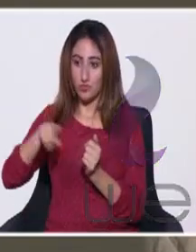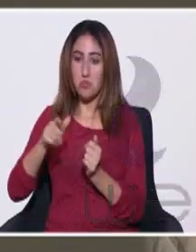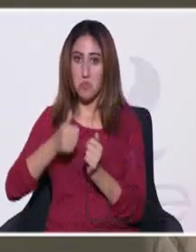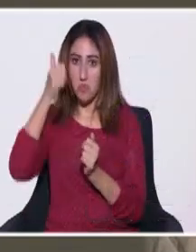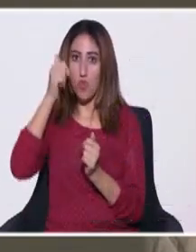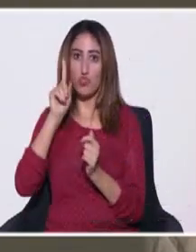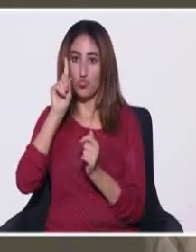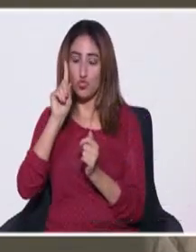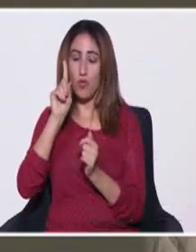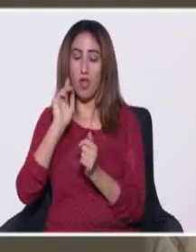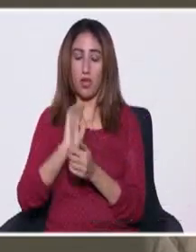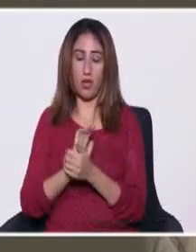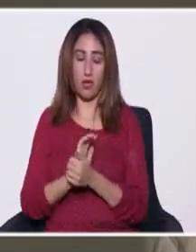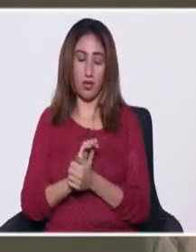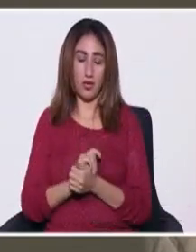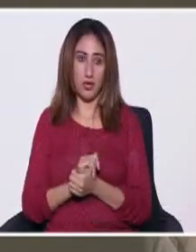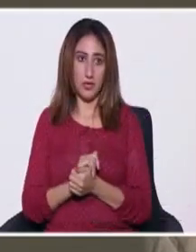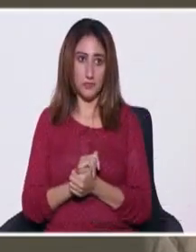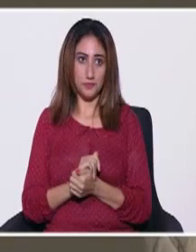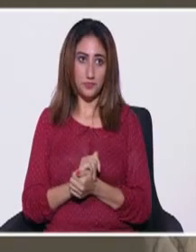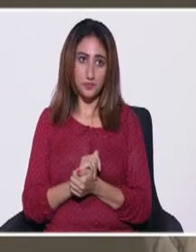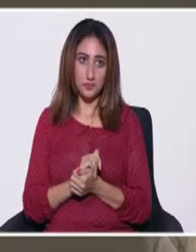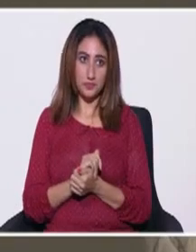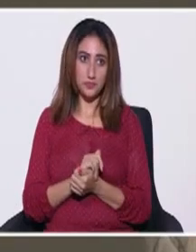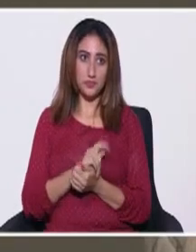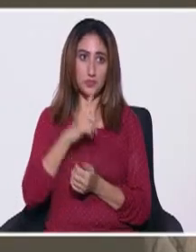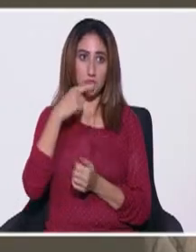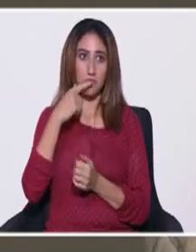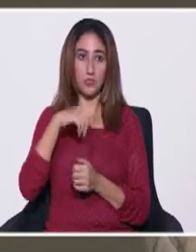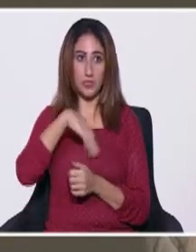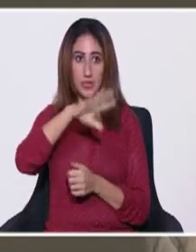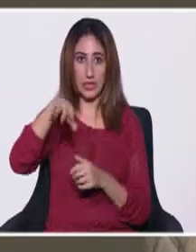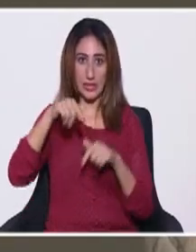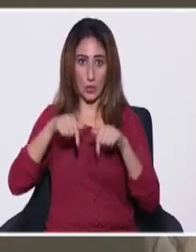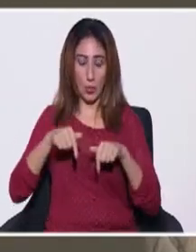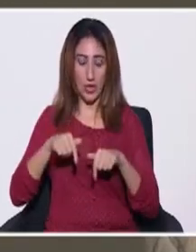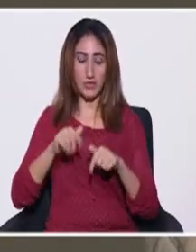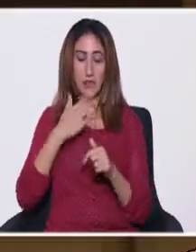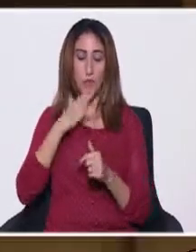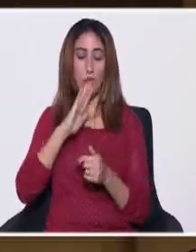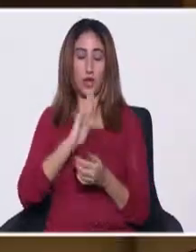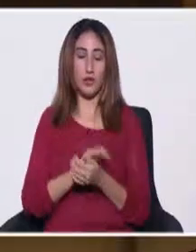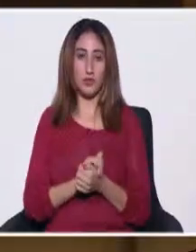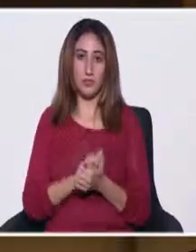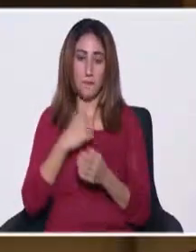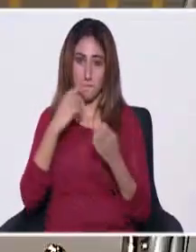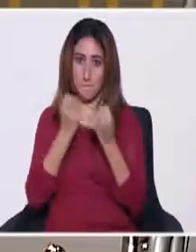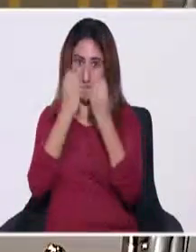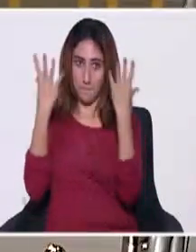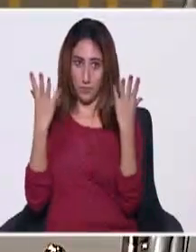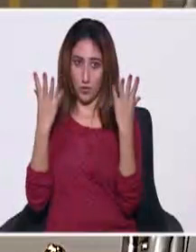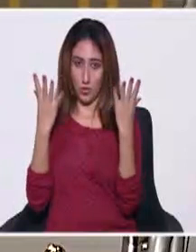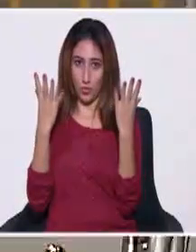وده يحسب يعني للوقت الذي نعيشه يعني. صح. الأخ شرفتوني نورتوني، وهترك